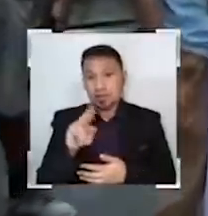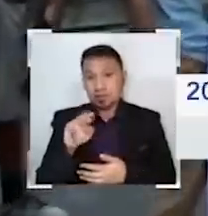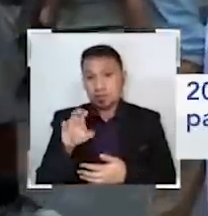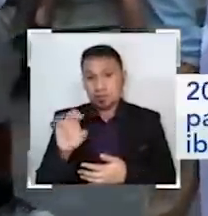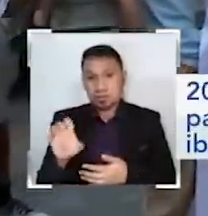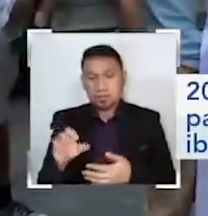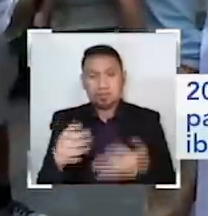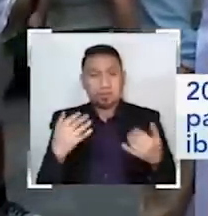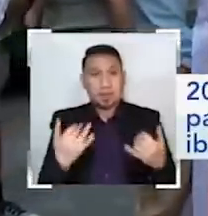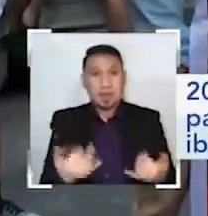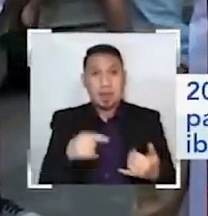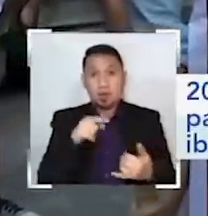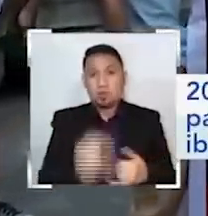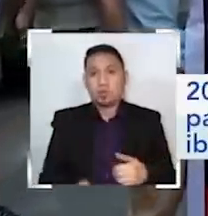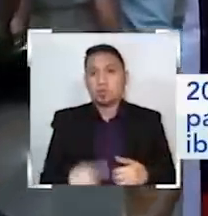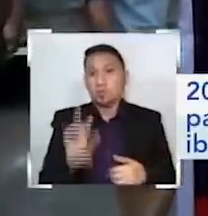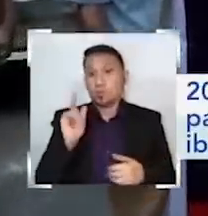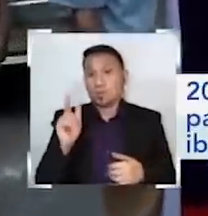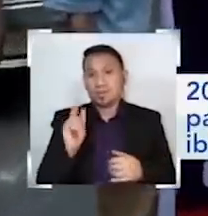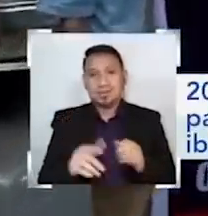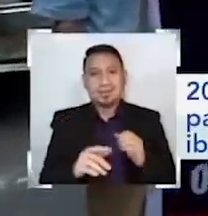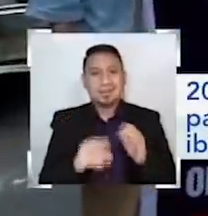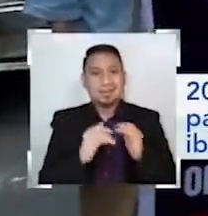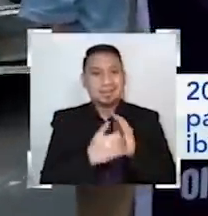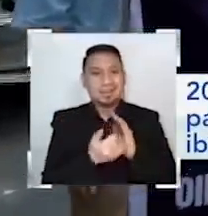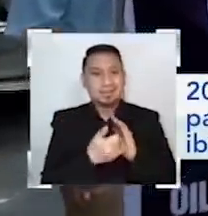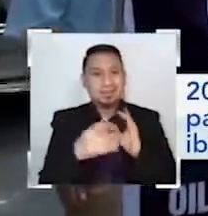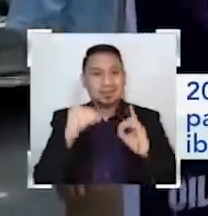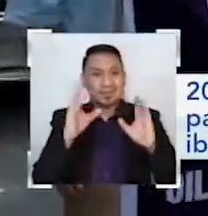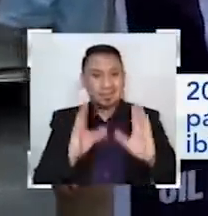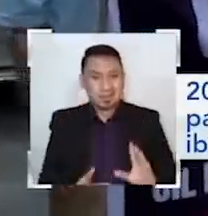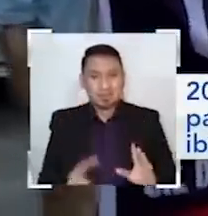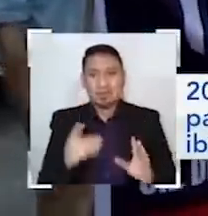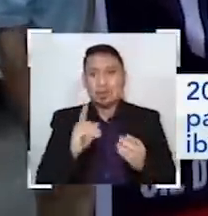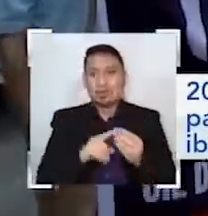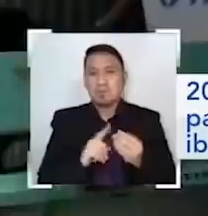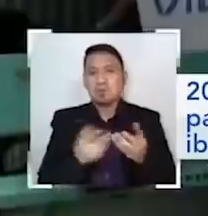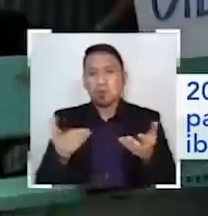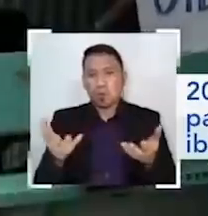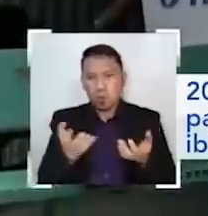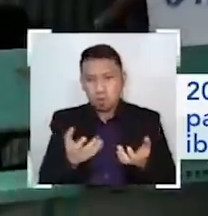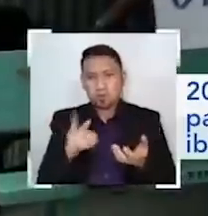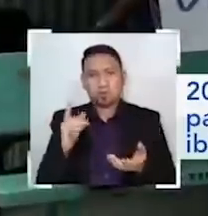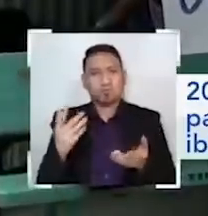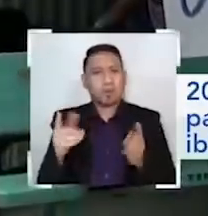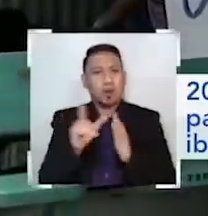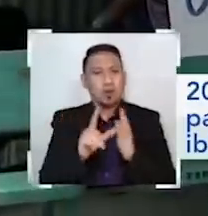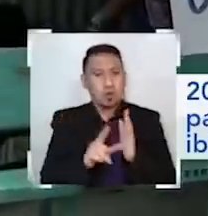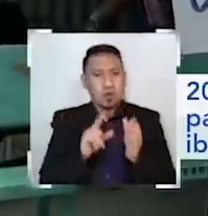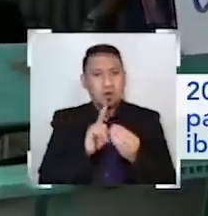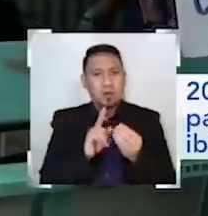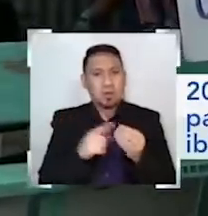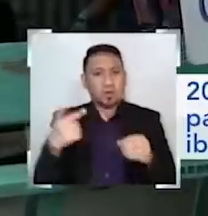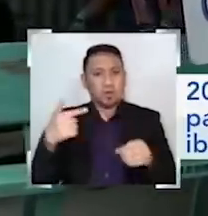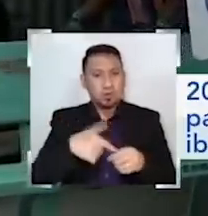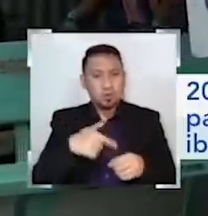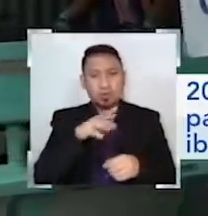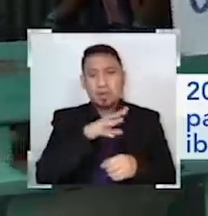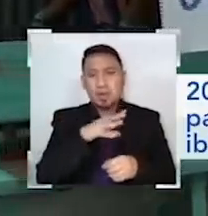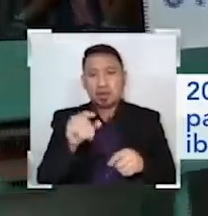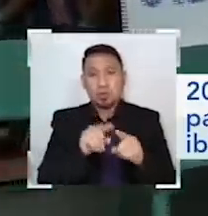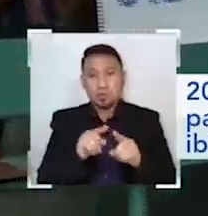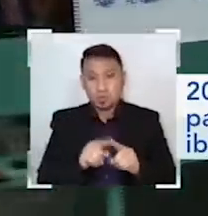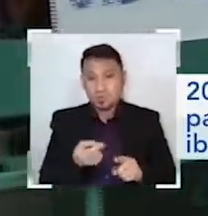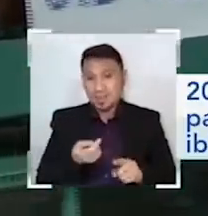20 jeepney drivers sa Maynila. Nais nilang ibasura ang oil deregulation law at alisin ang fuel excise tax. Una nang sinabi